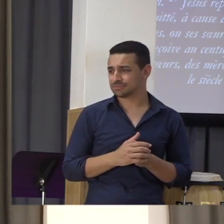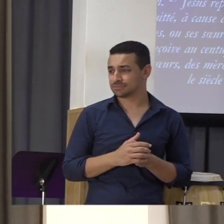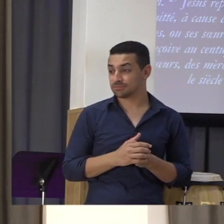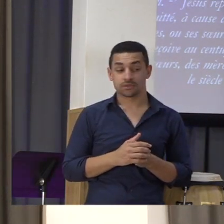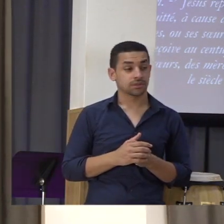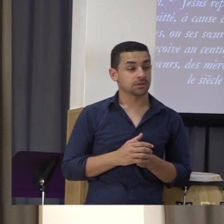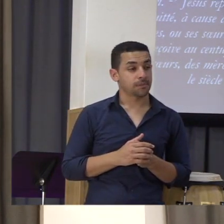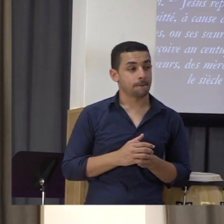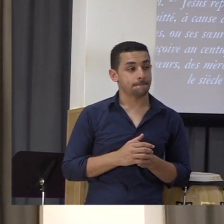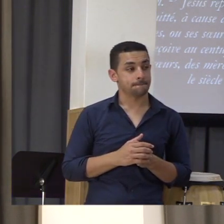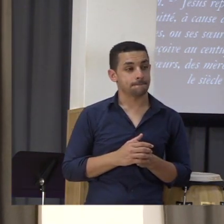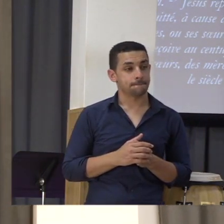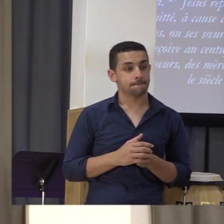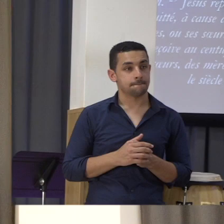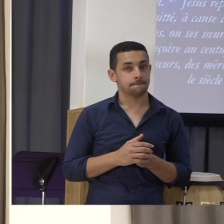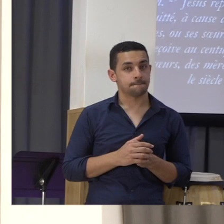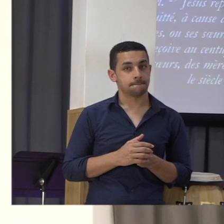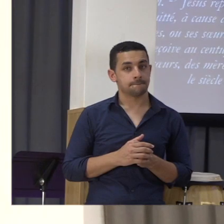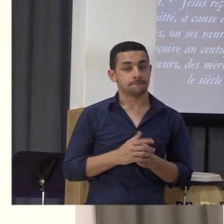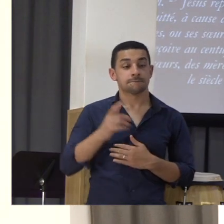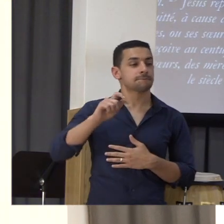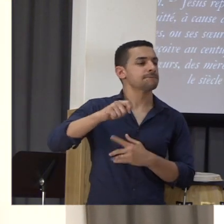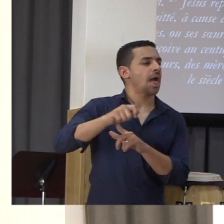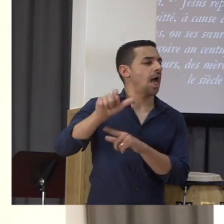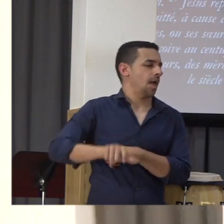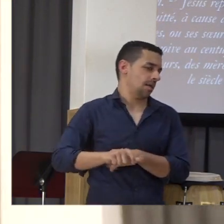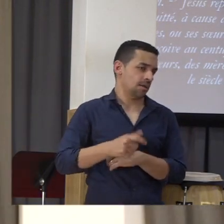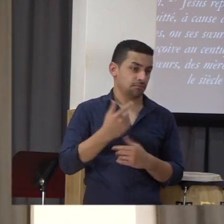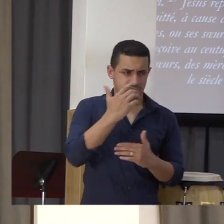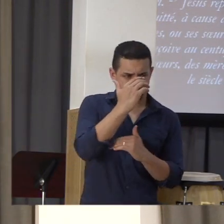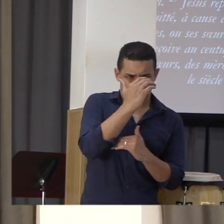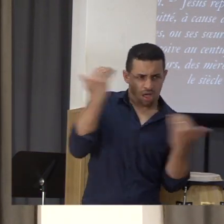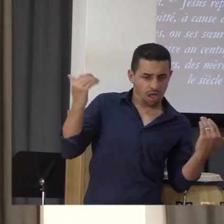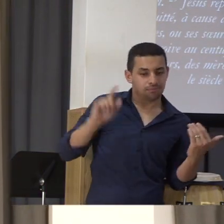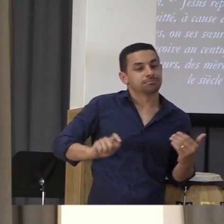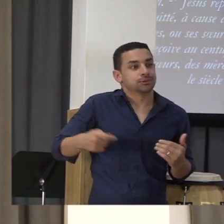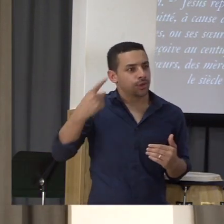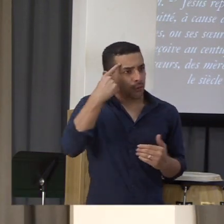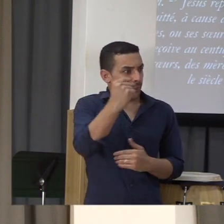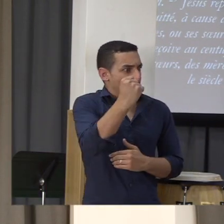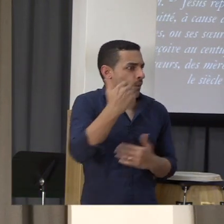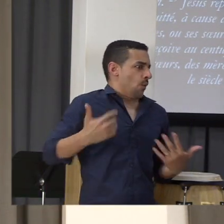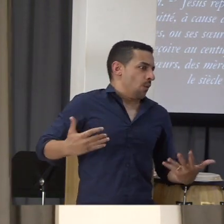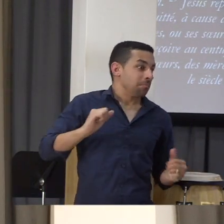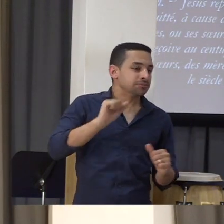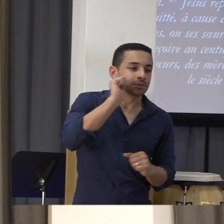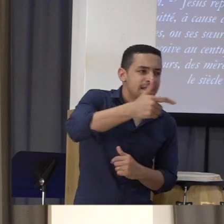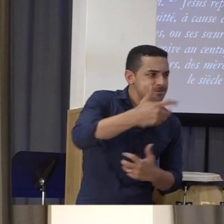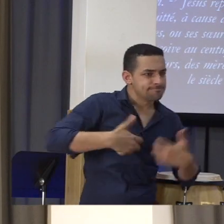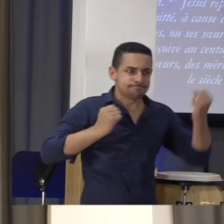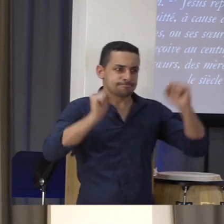Lorsque Dieu, un jour, Pierre en avait marre. Pierre, avec son tempérament, peut-être que demain vous allez,